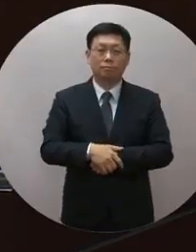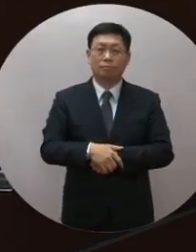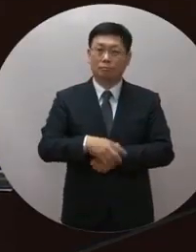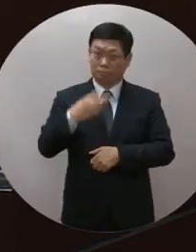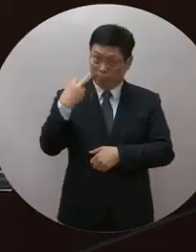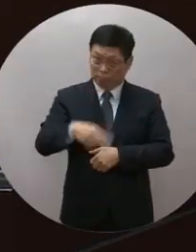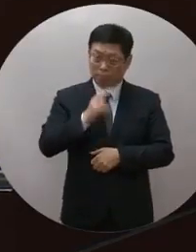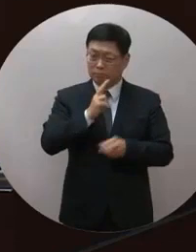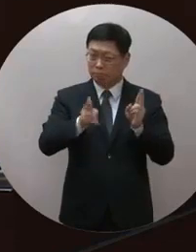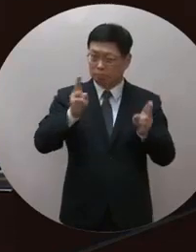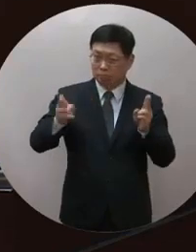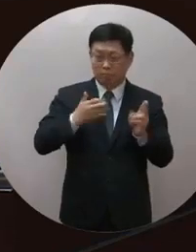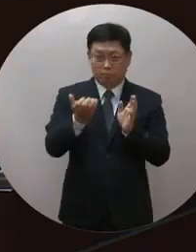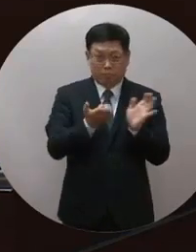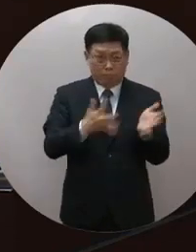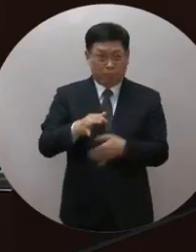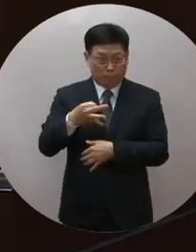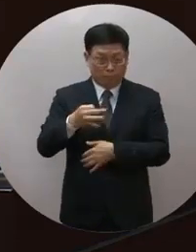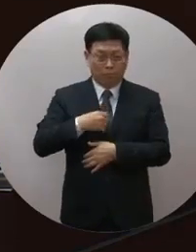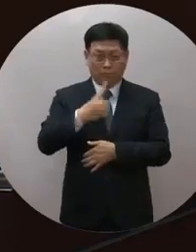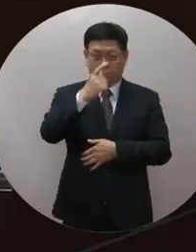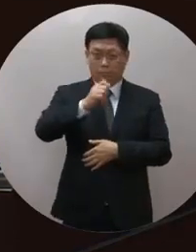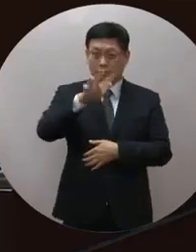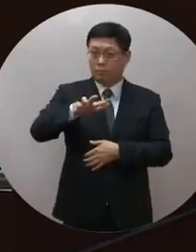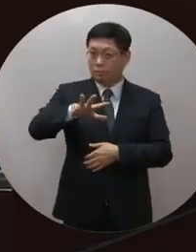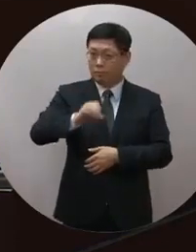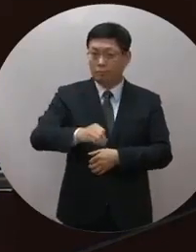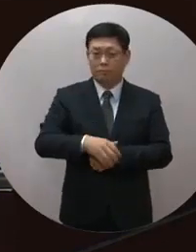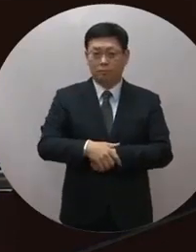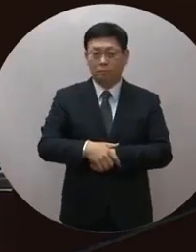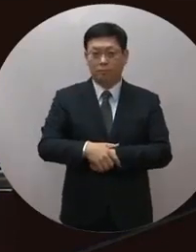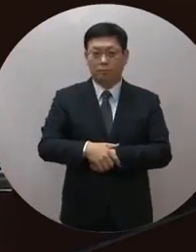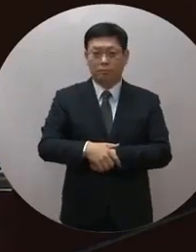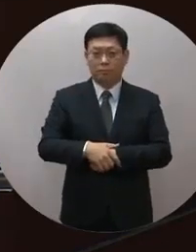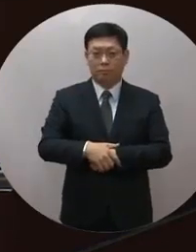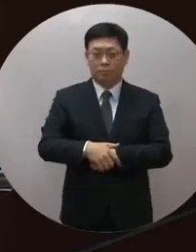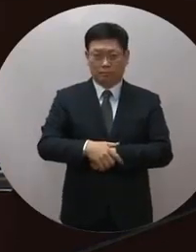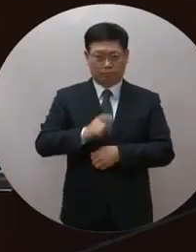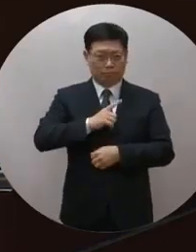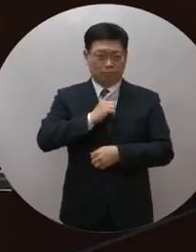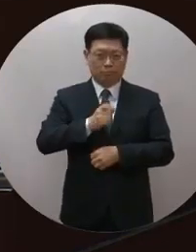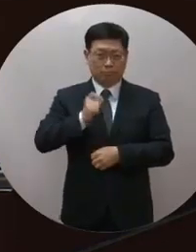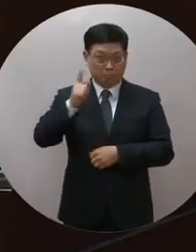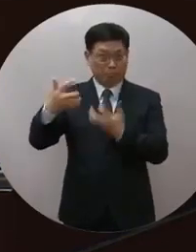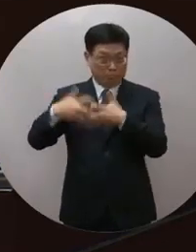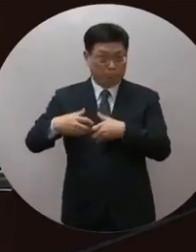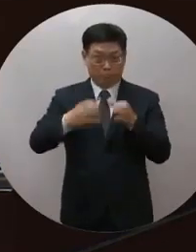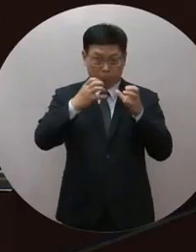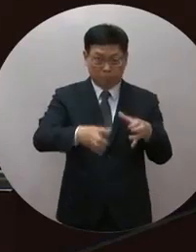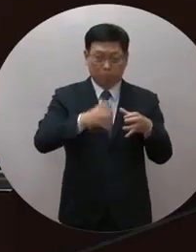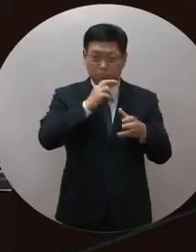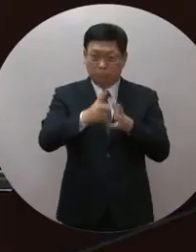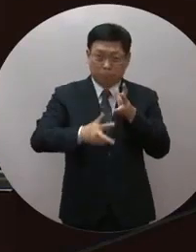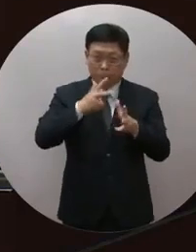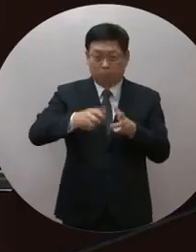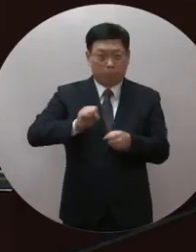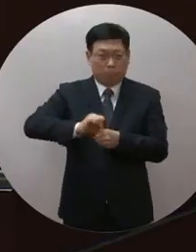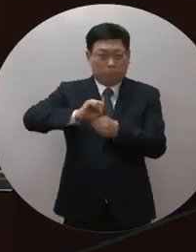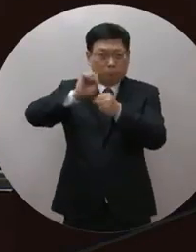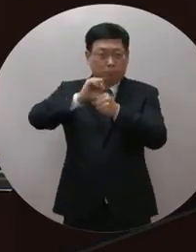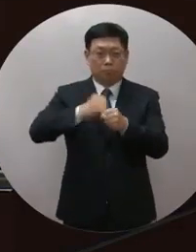更动用预备金1亿8000万来扩大产能，增